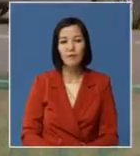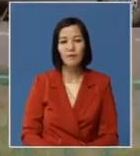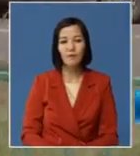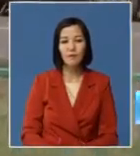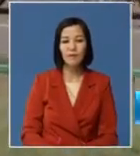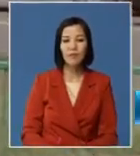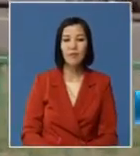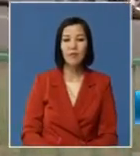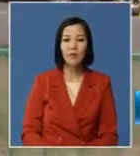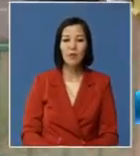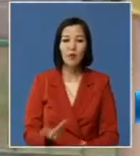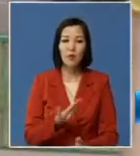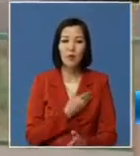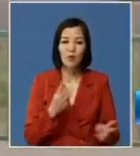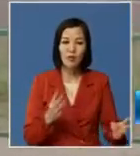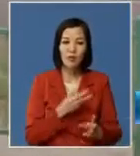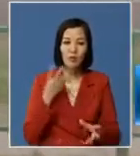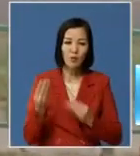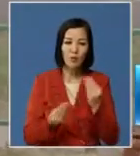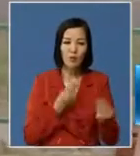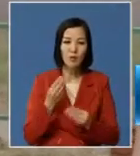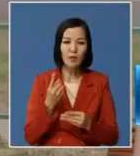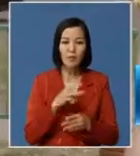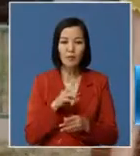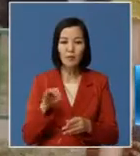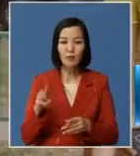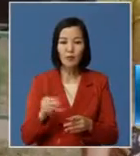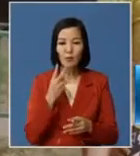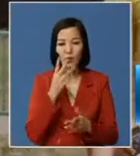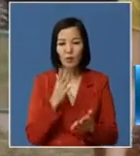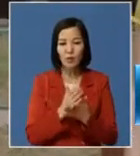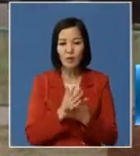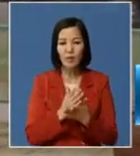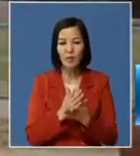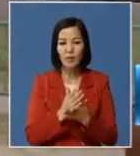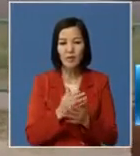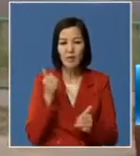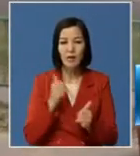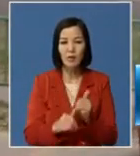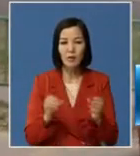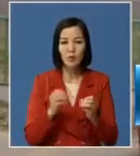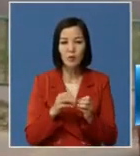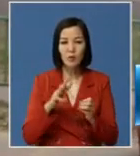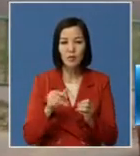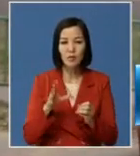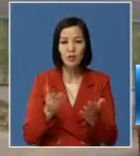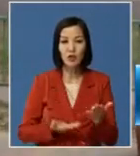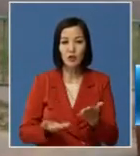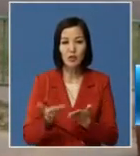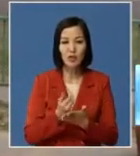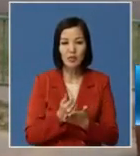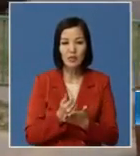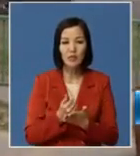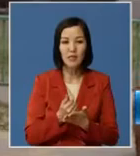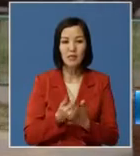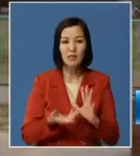Статистикаға сүйенсе, құмар ойынның интернеттегі сайтын күніне 1 миллион адам көреді. Олардың әрқайсысы кем дегенде 10 теңгеден ақша салса, ар жағын есептей